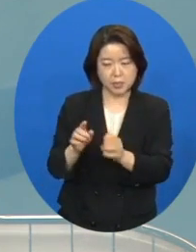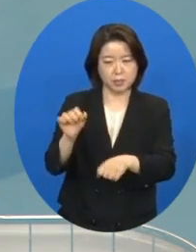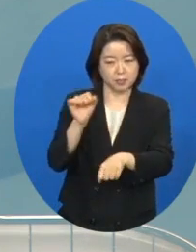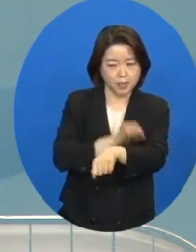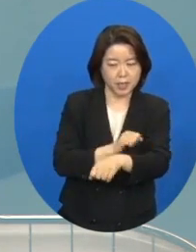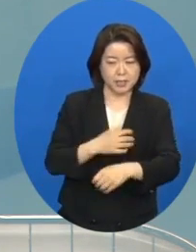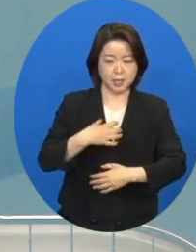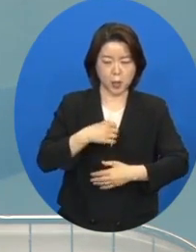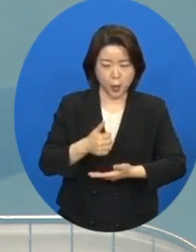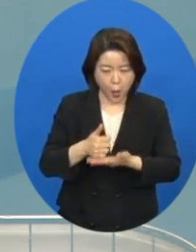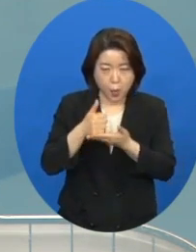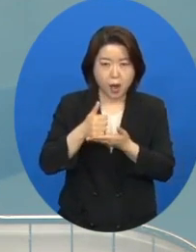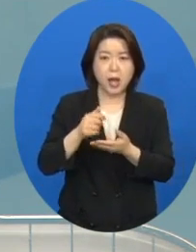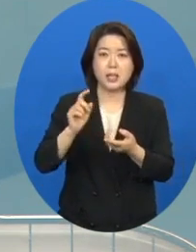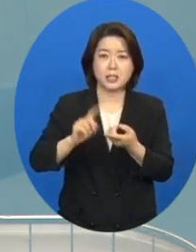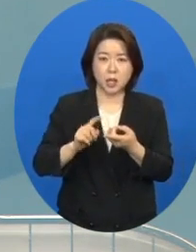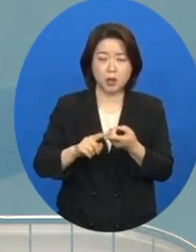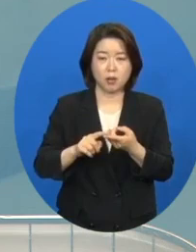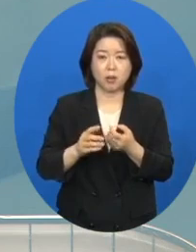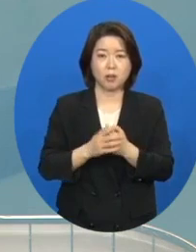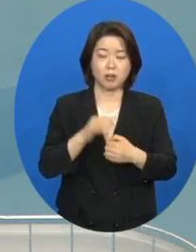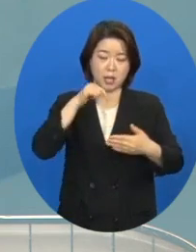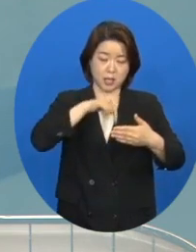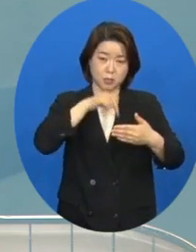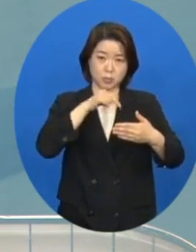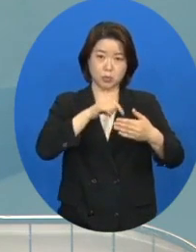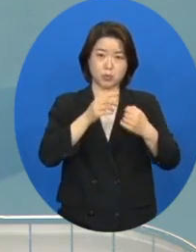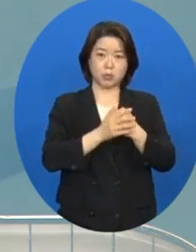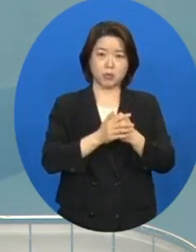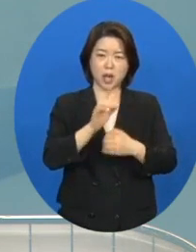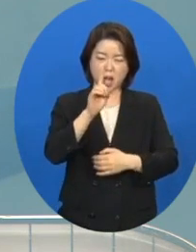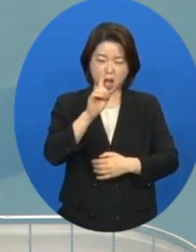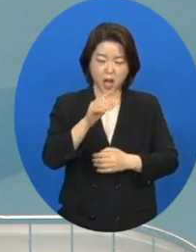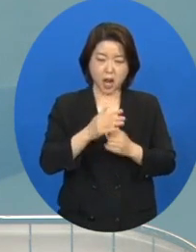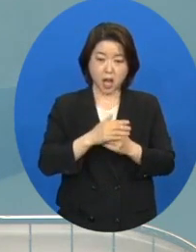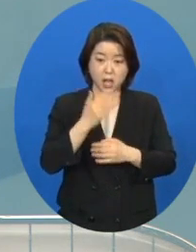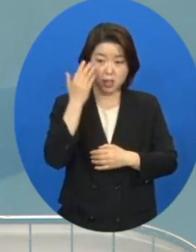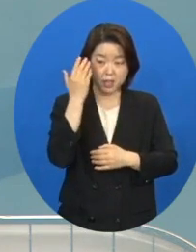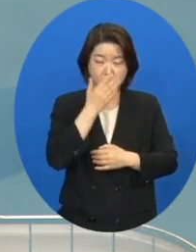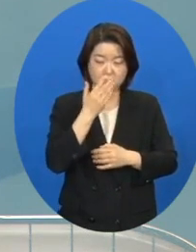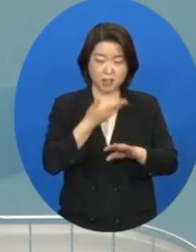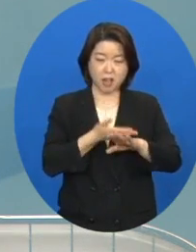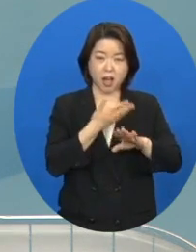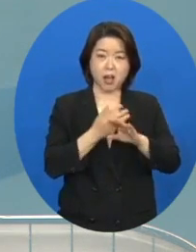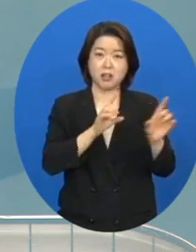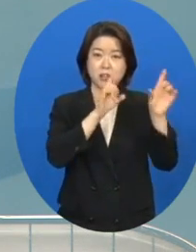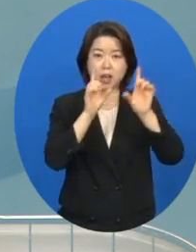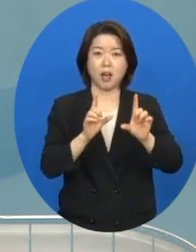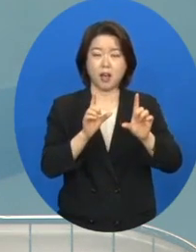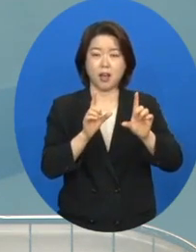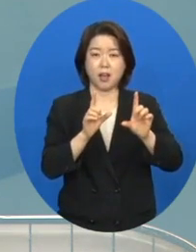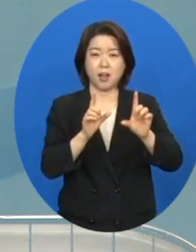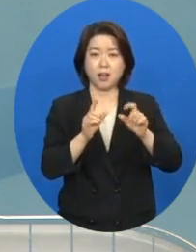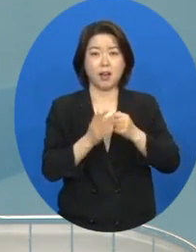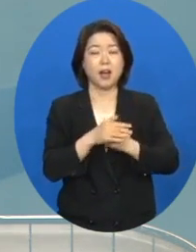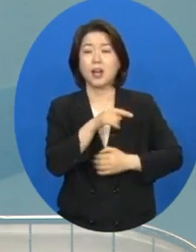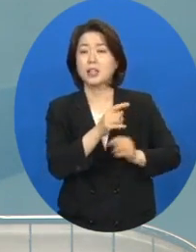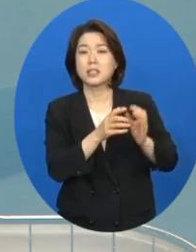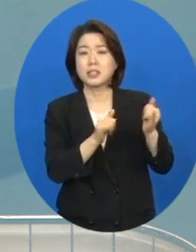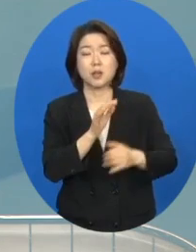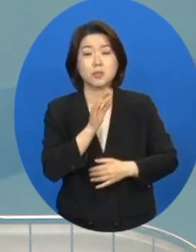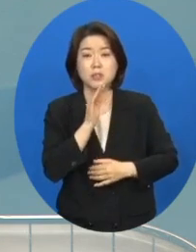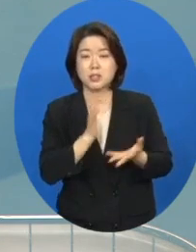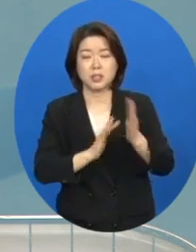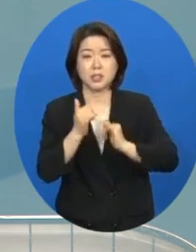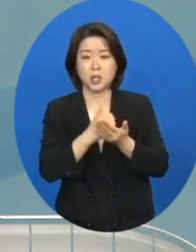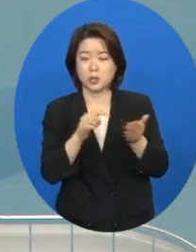척, 경건한 척, 그러나 속으로는 전혀 다른 삶을 산 이 사람은 진짜